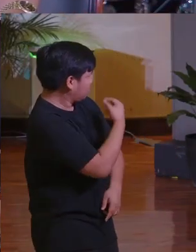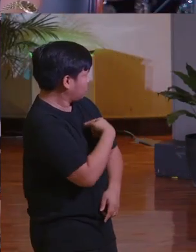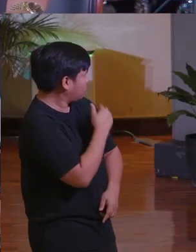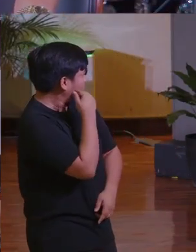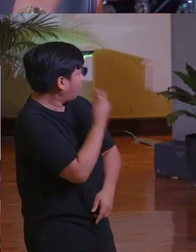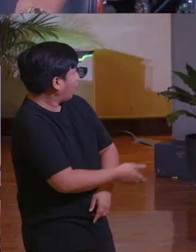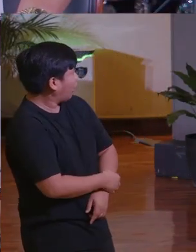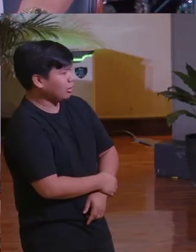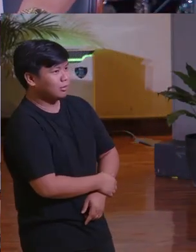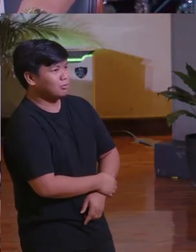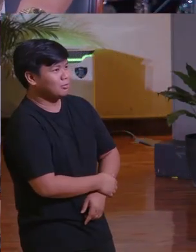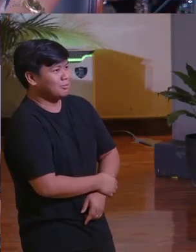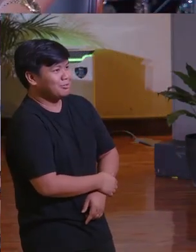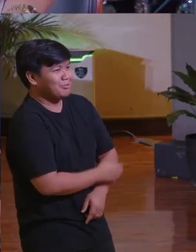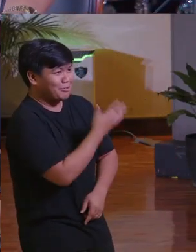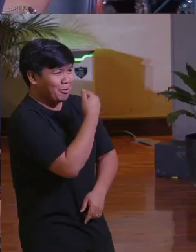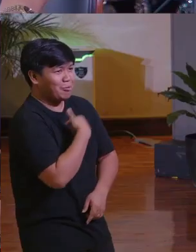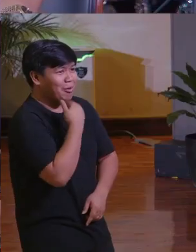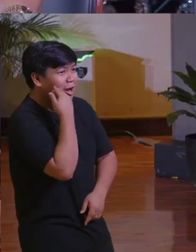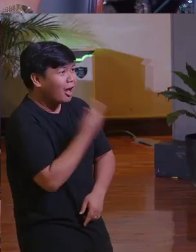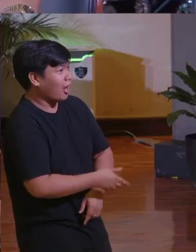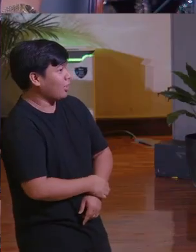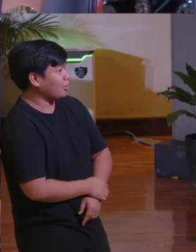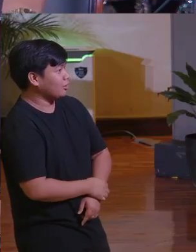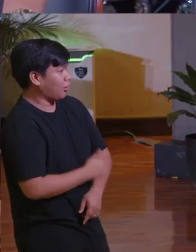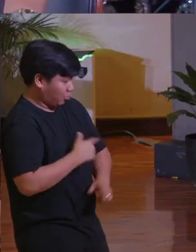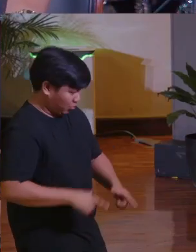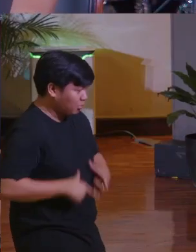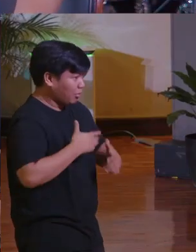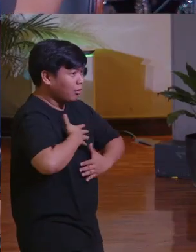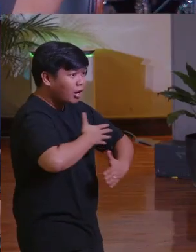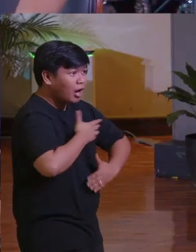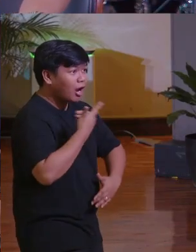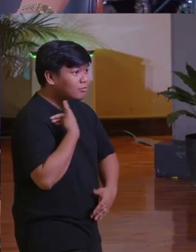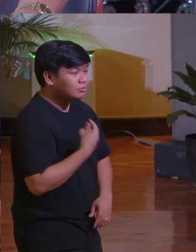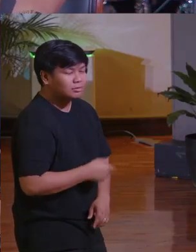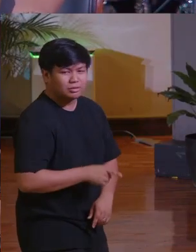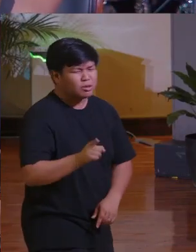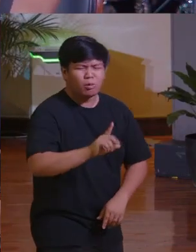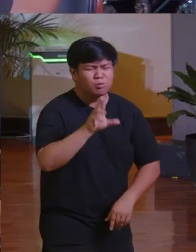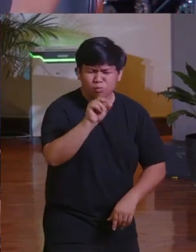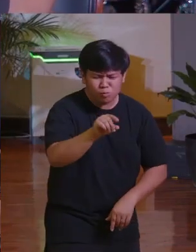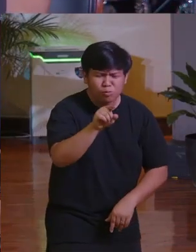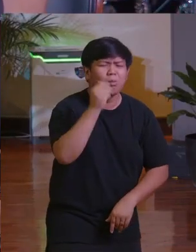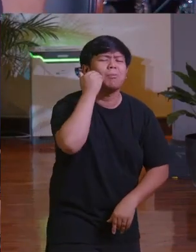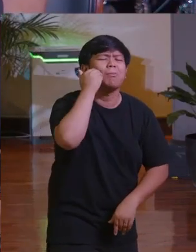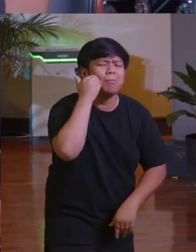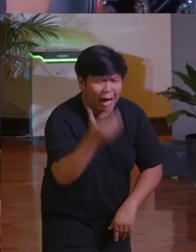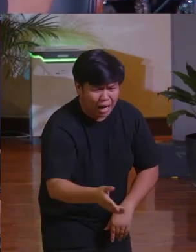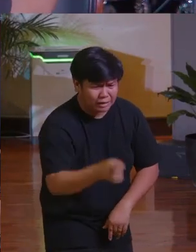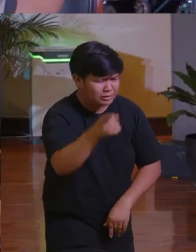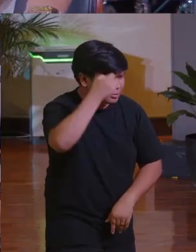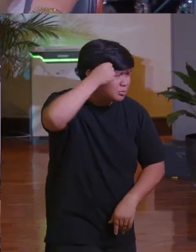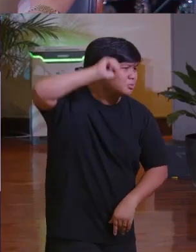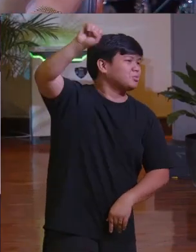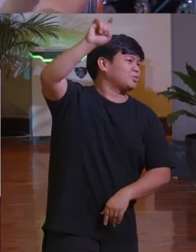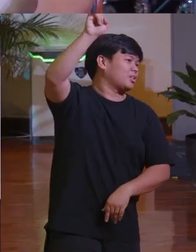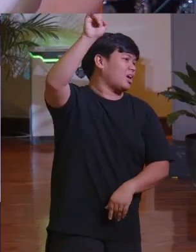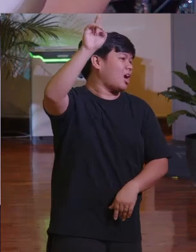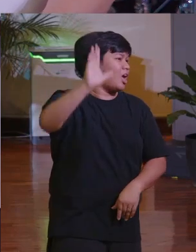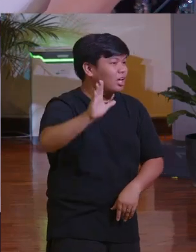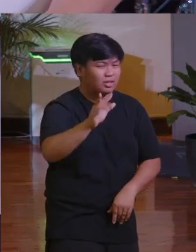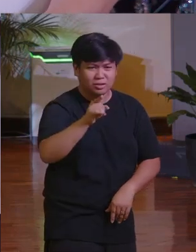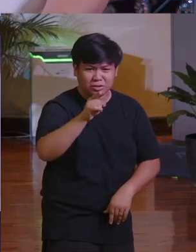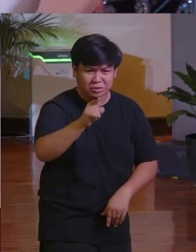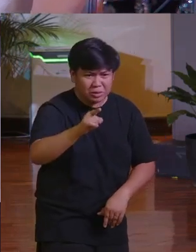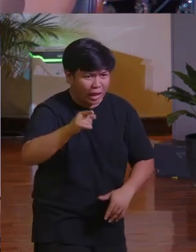Ikaw ay patay. No? You are dead. You are disobedient. You